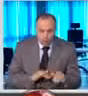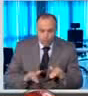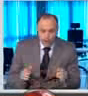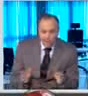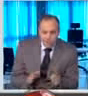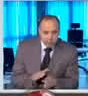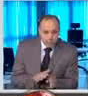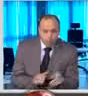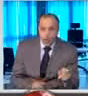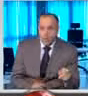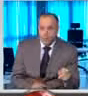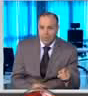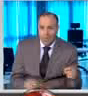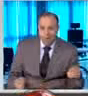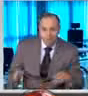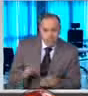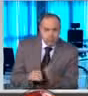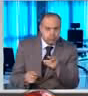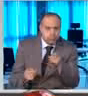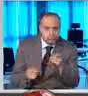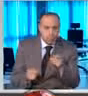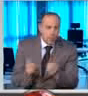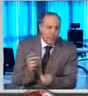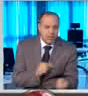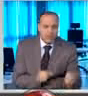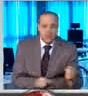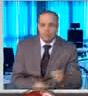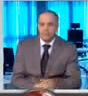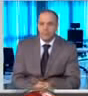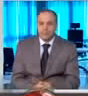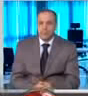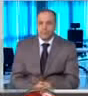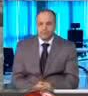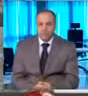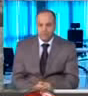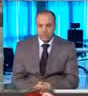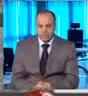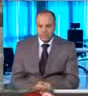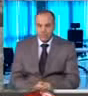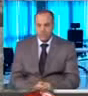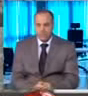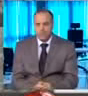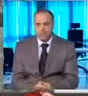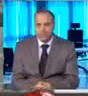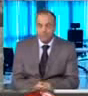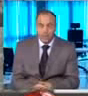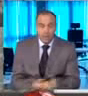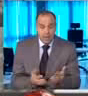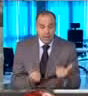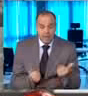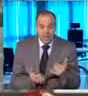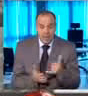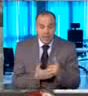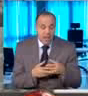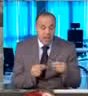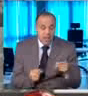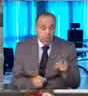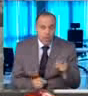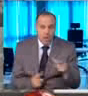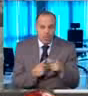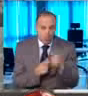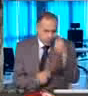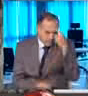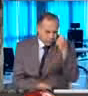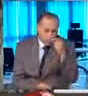الضيقة لشن هجماته وتنفيذ عملياته الانتحارية. وفي انتظار تطهير المدينة من قبضة هذا